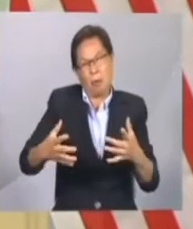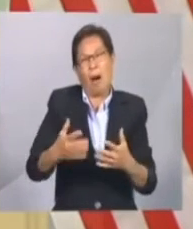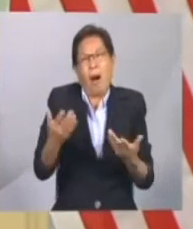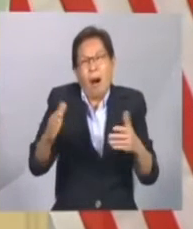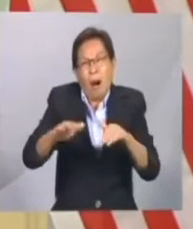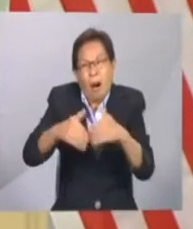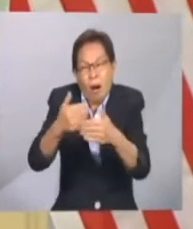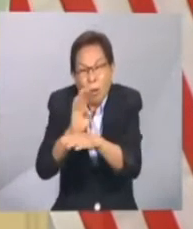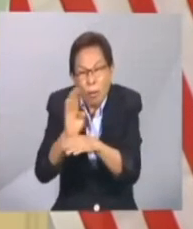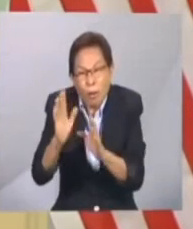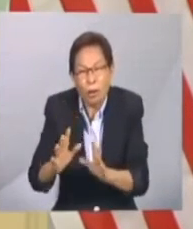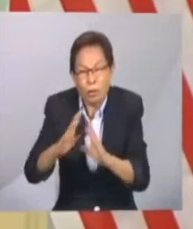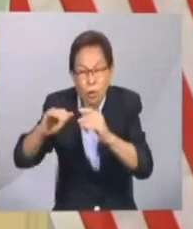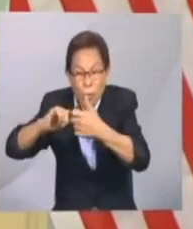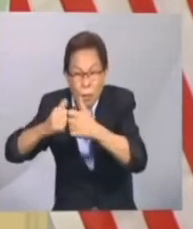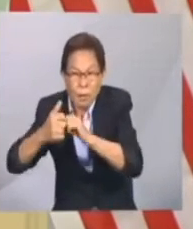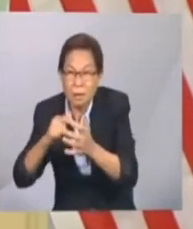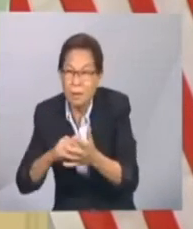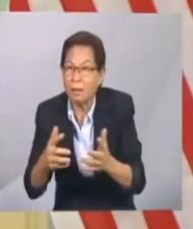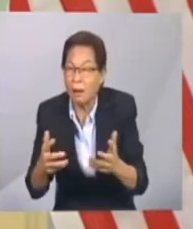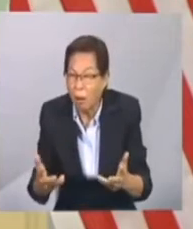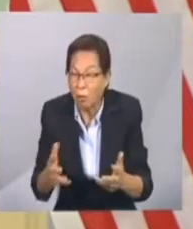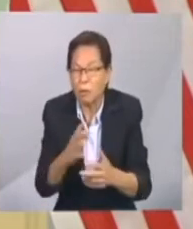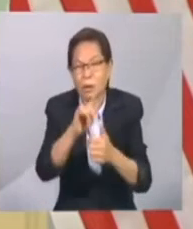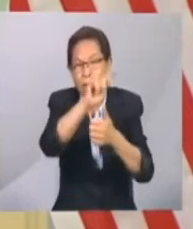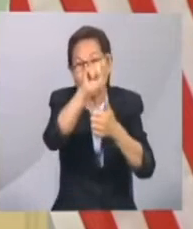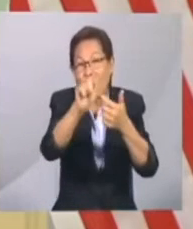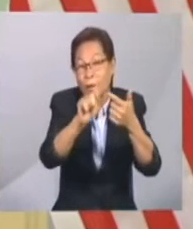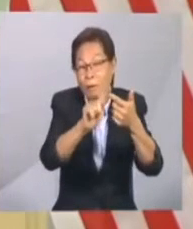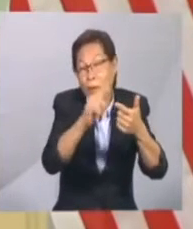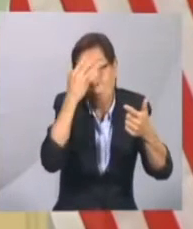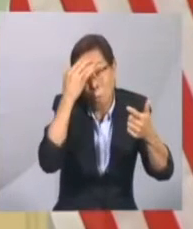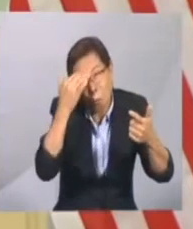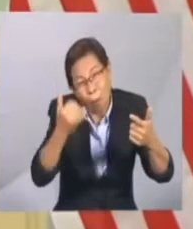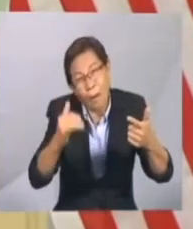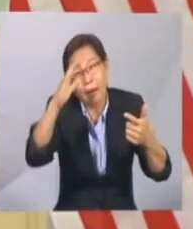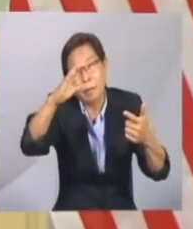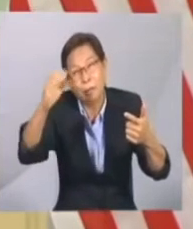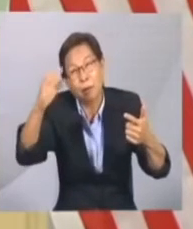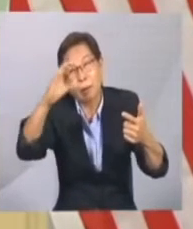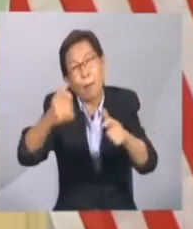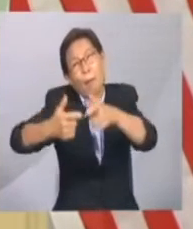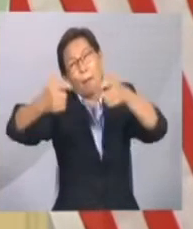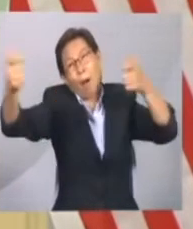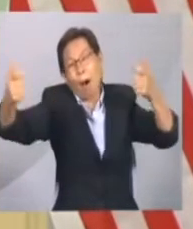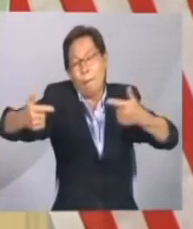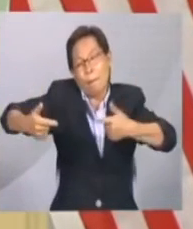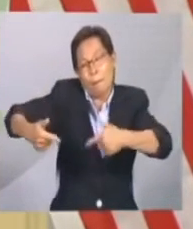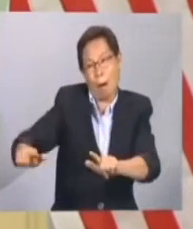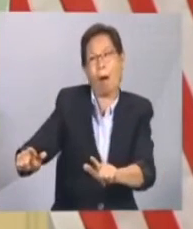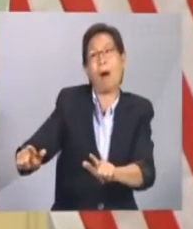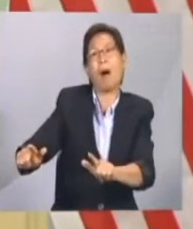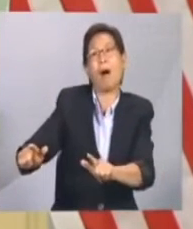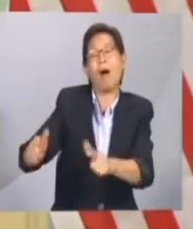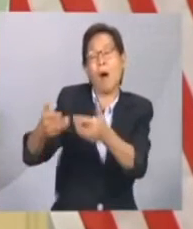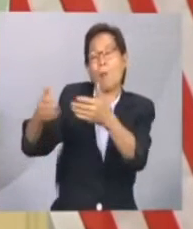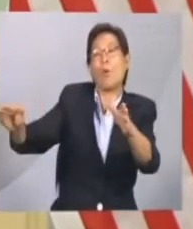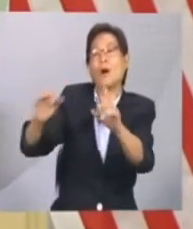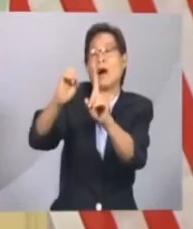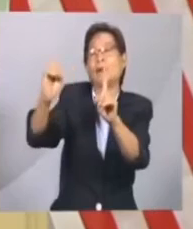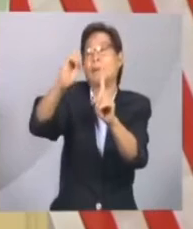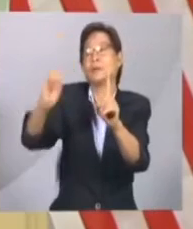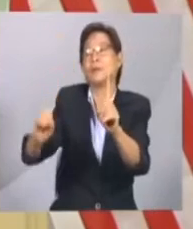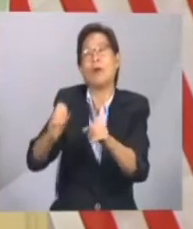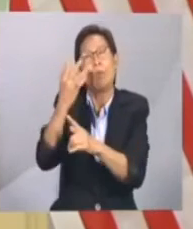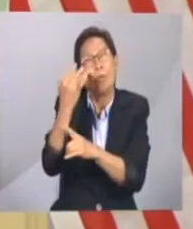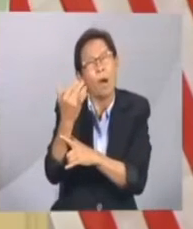peniaga mengatasi masalah ini? Dan soalan kedua, kenapa hanya syarikat-syarikat besar dibenarkan buka sepenuhnya